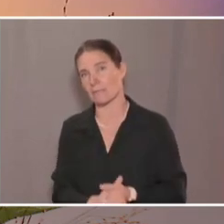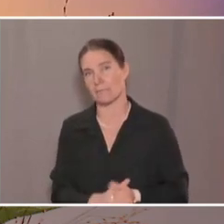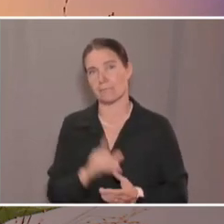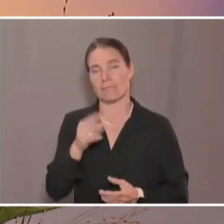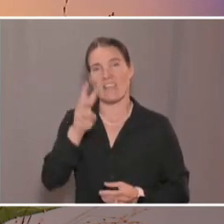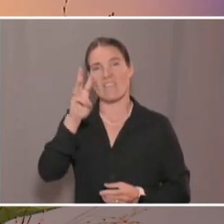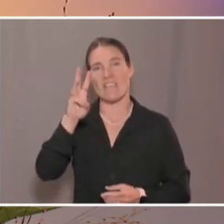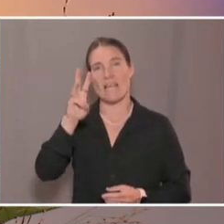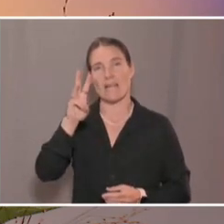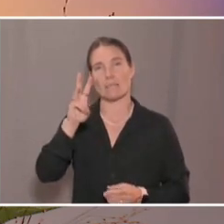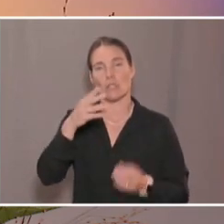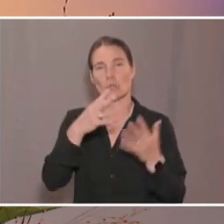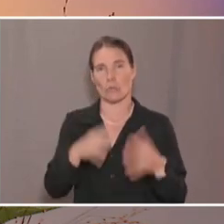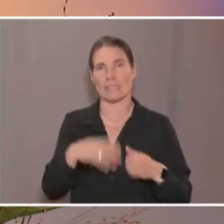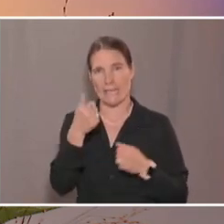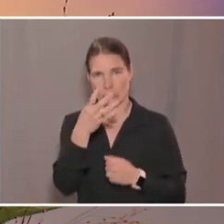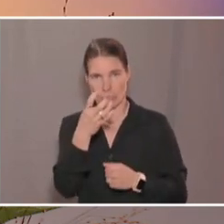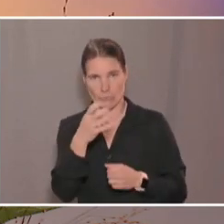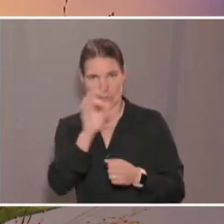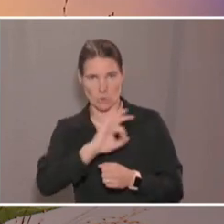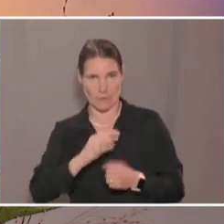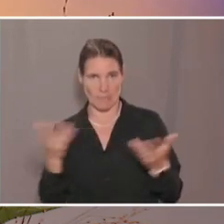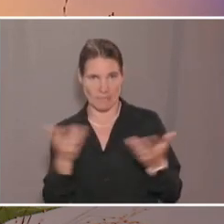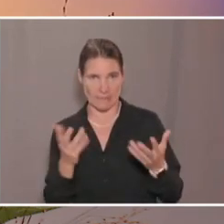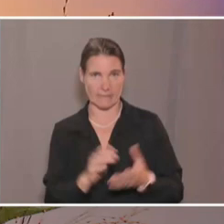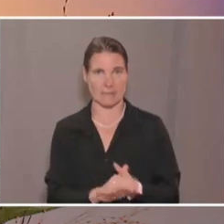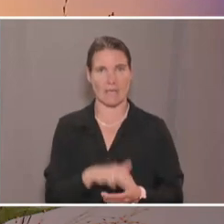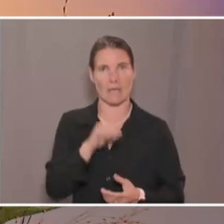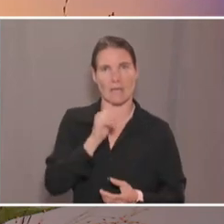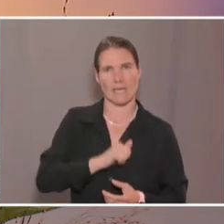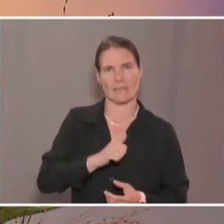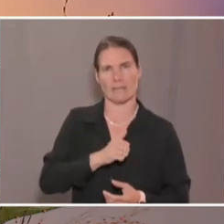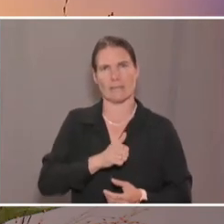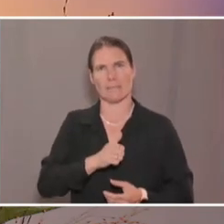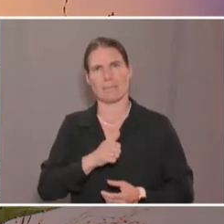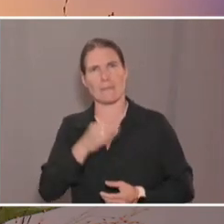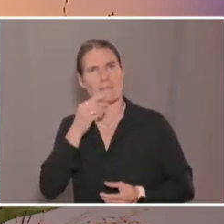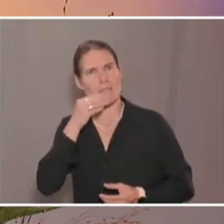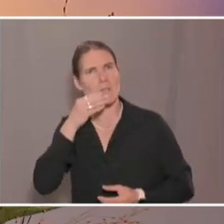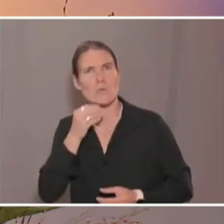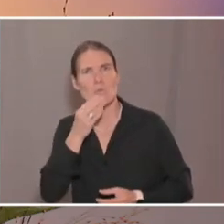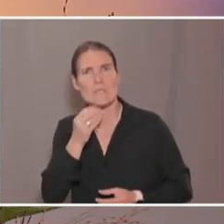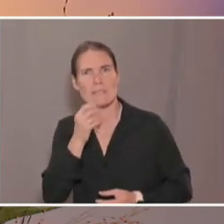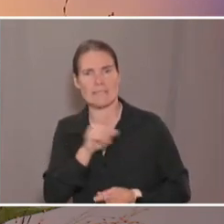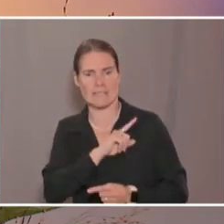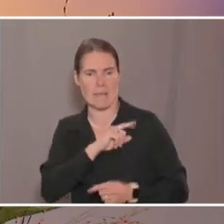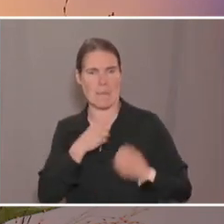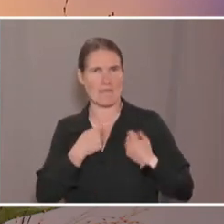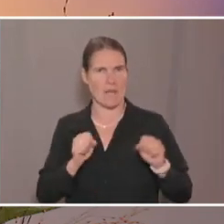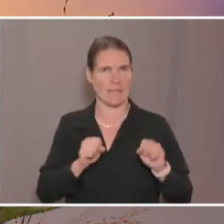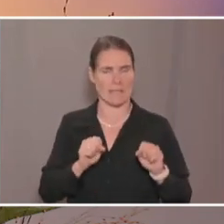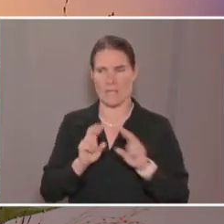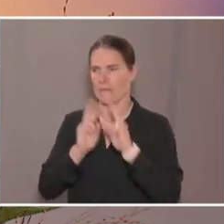Wilhelm 1941, Zitat: Kann der Jude sich nicht von sich selbst befreien, so bleibt den Völkern nichts